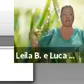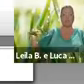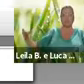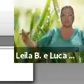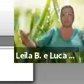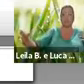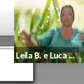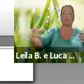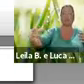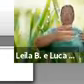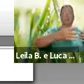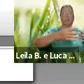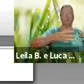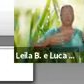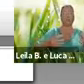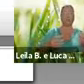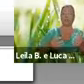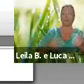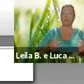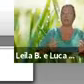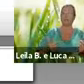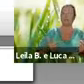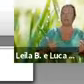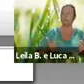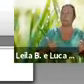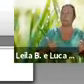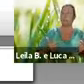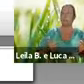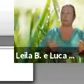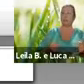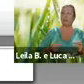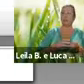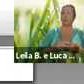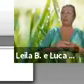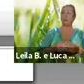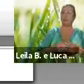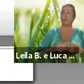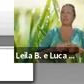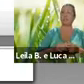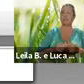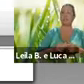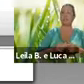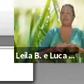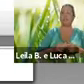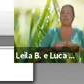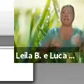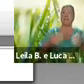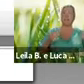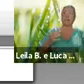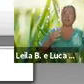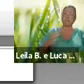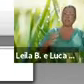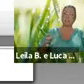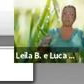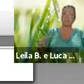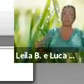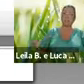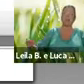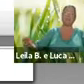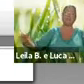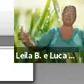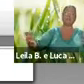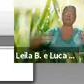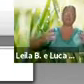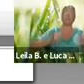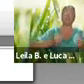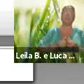questa energia, guarda che non è da poco, eh? È una cosa importante, è una cosa seria. che questa